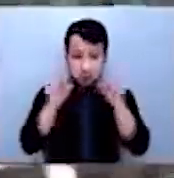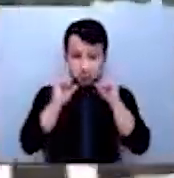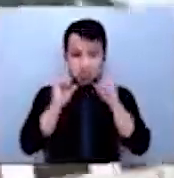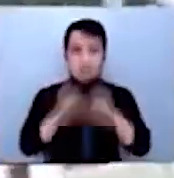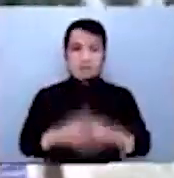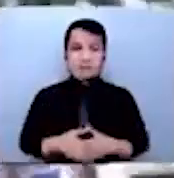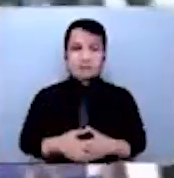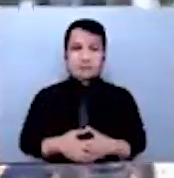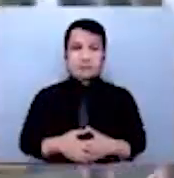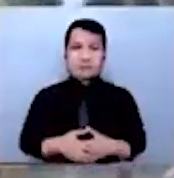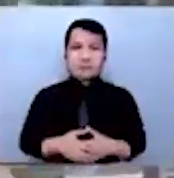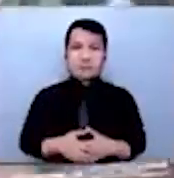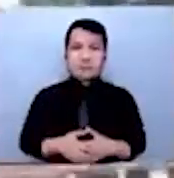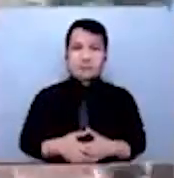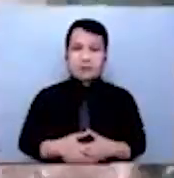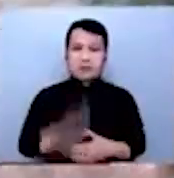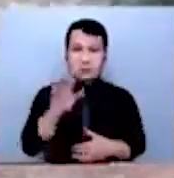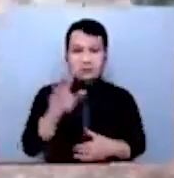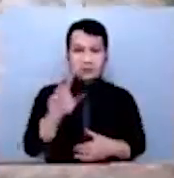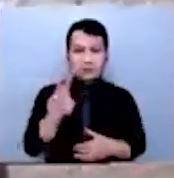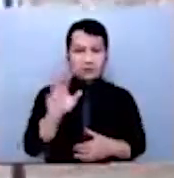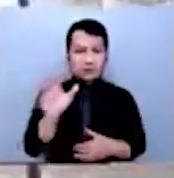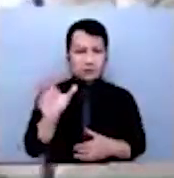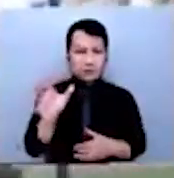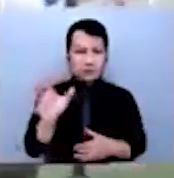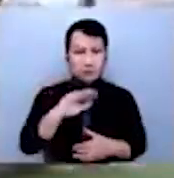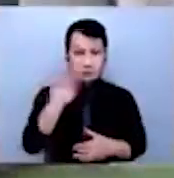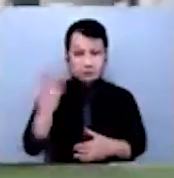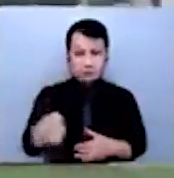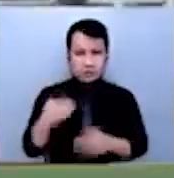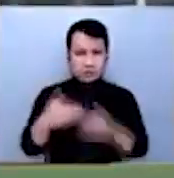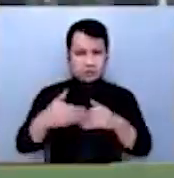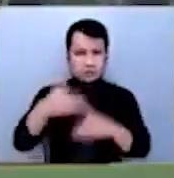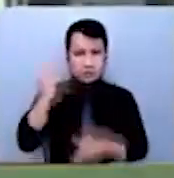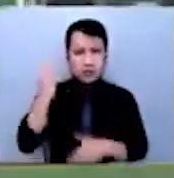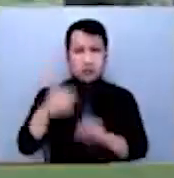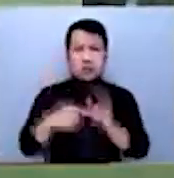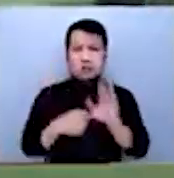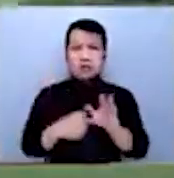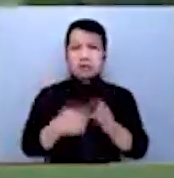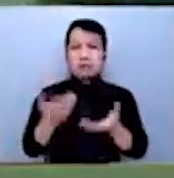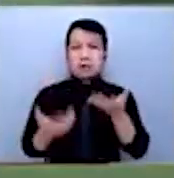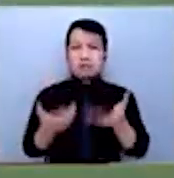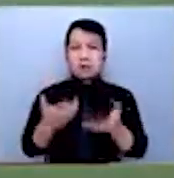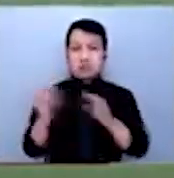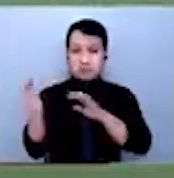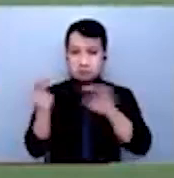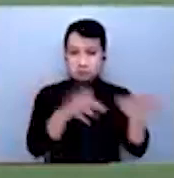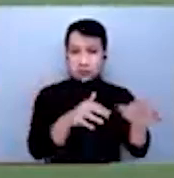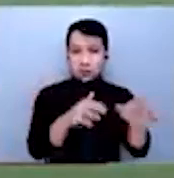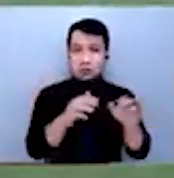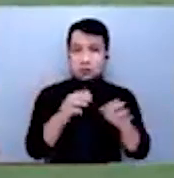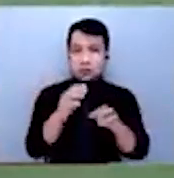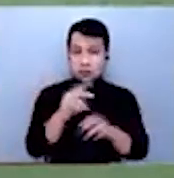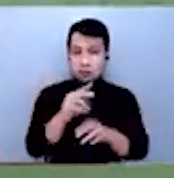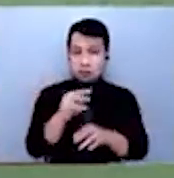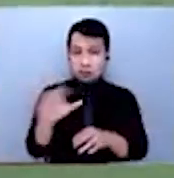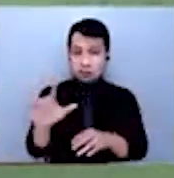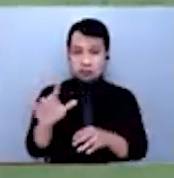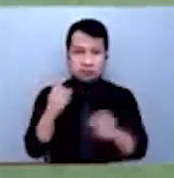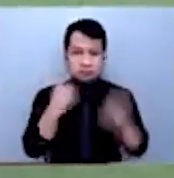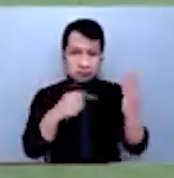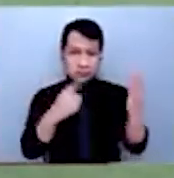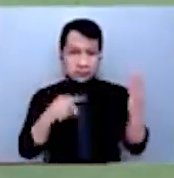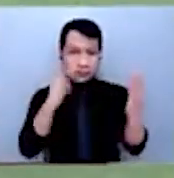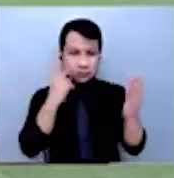times. Nasa 40 to 50% ang inaasahang increase ng foot traffic o yung mga tao magpupunta sa mall. Ito ang tansya ng mga mall operators